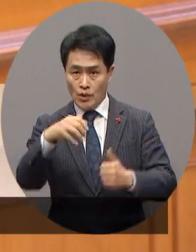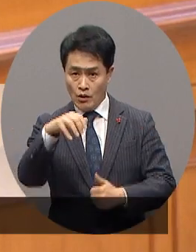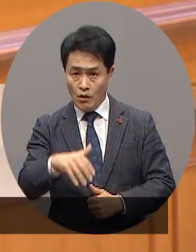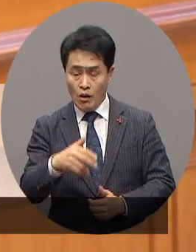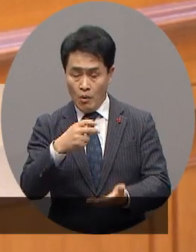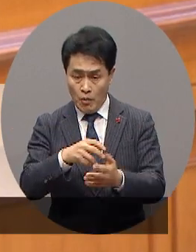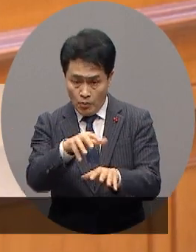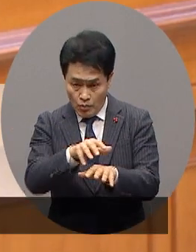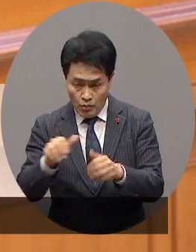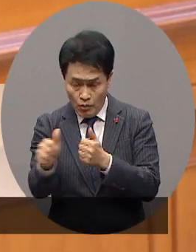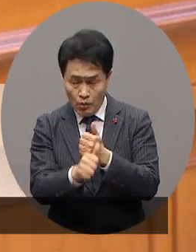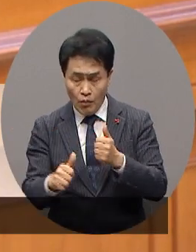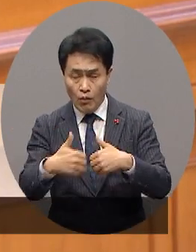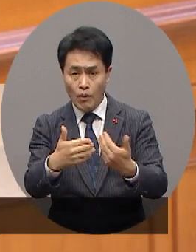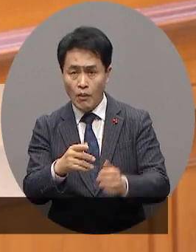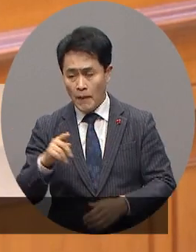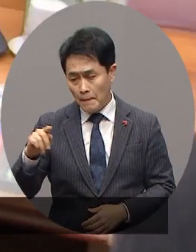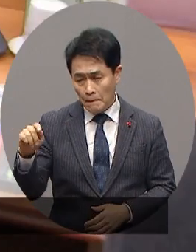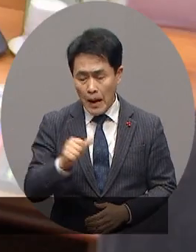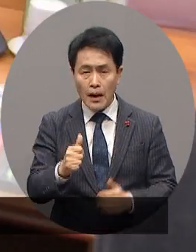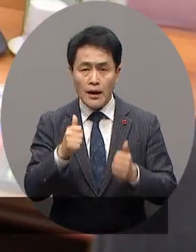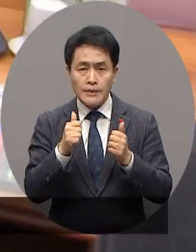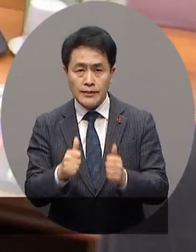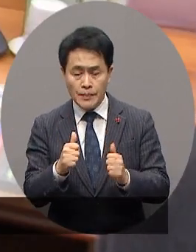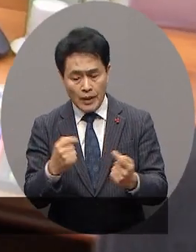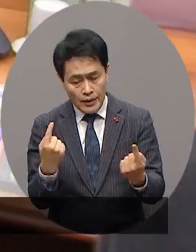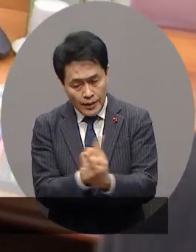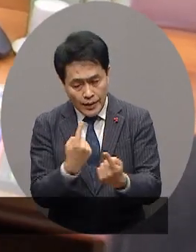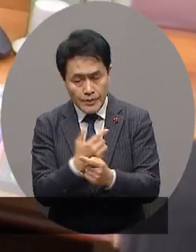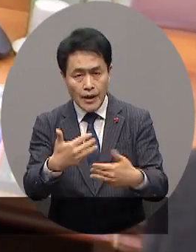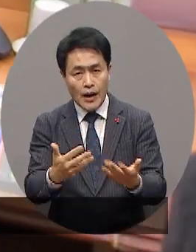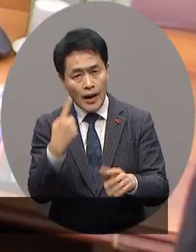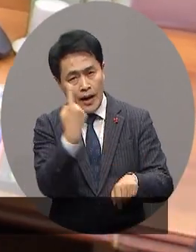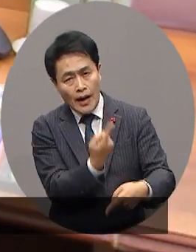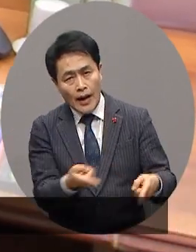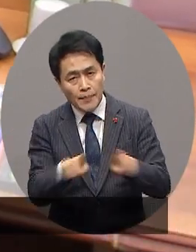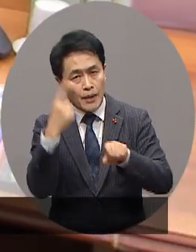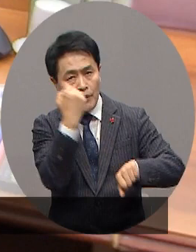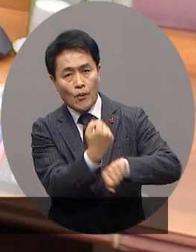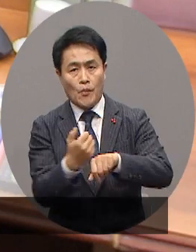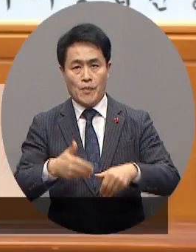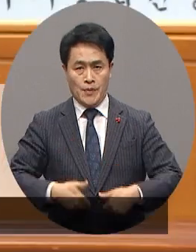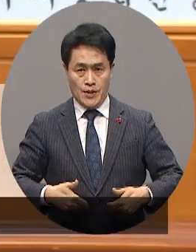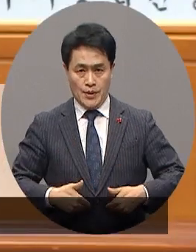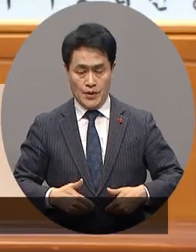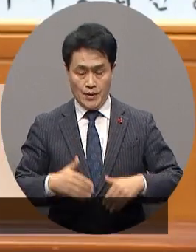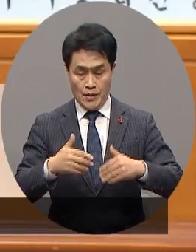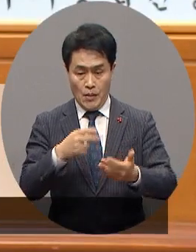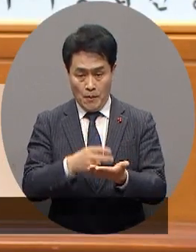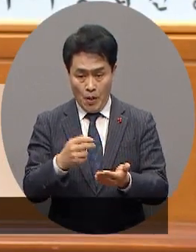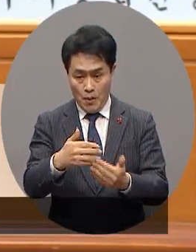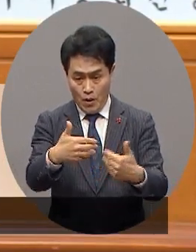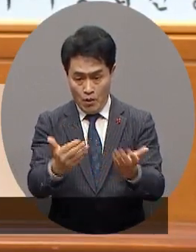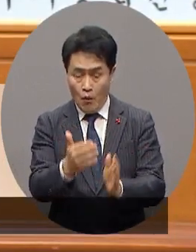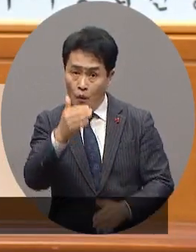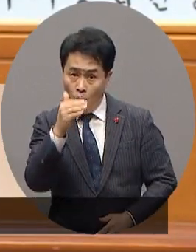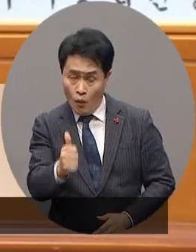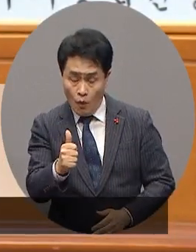법원 구성원 모두가 신속한 재판을 위해 개선할 부분을 함께 고민할 필요가 있다며 법원장들이